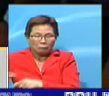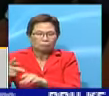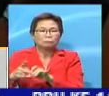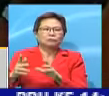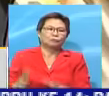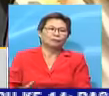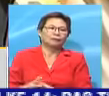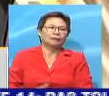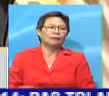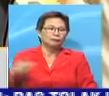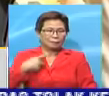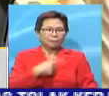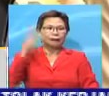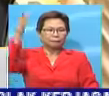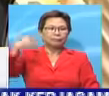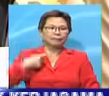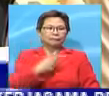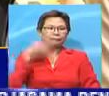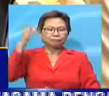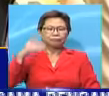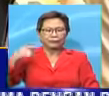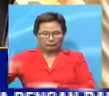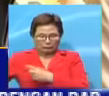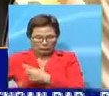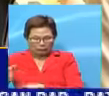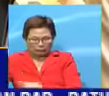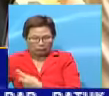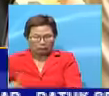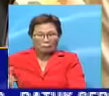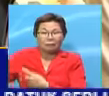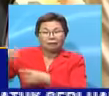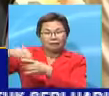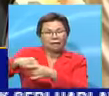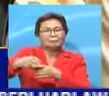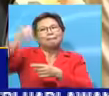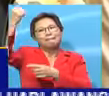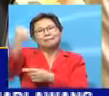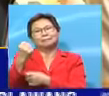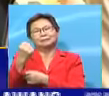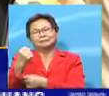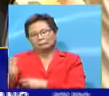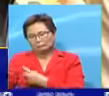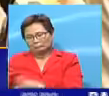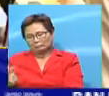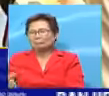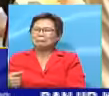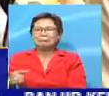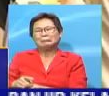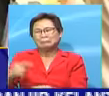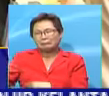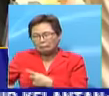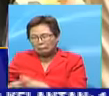memandu kita akan membuat penyamaran di dalam dalam kenderaan dan kiranya